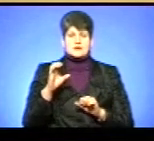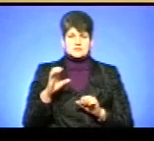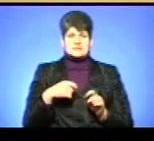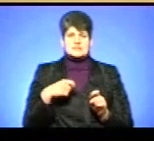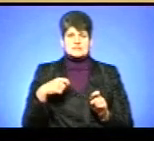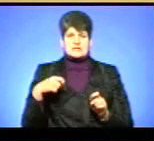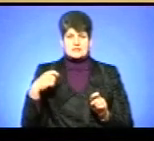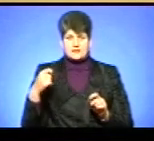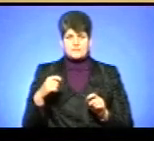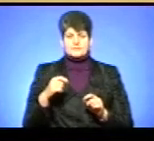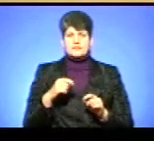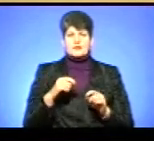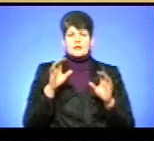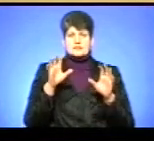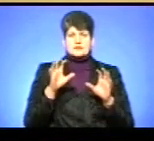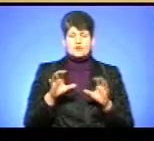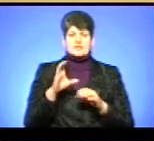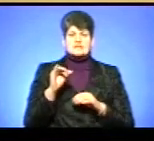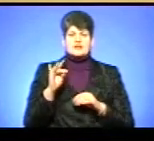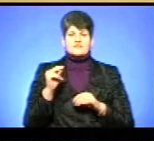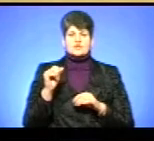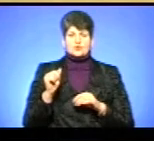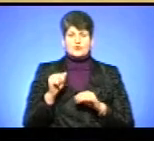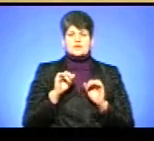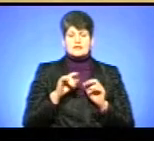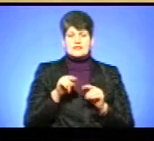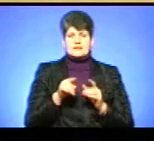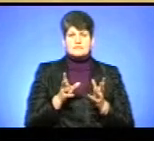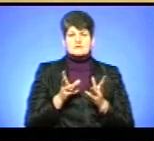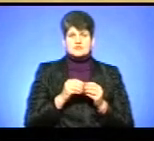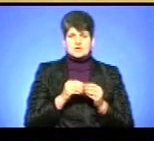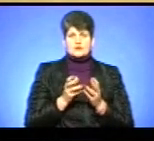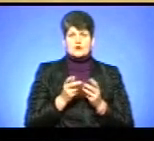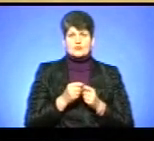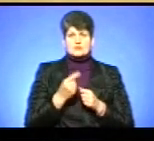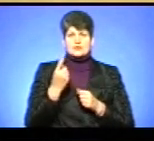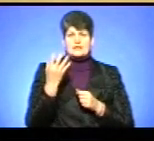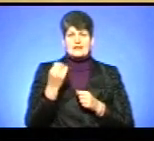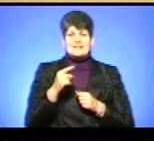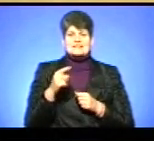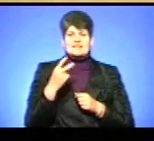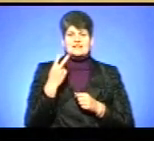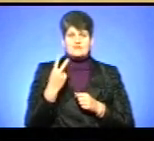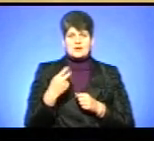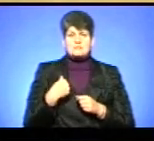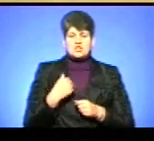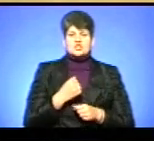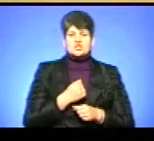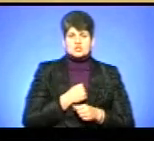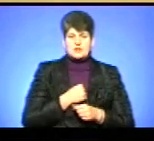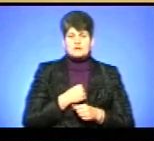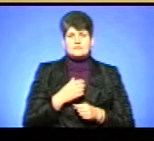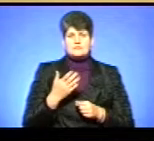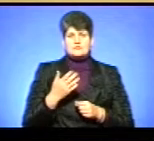як закон Савченко діє. Їм, звичайно, рахується 1 день за 2. Мені жаль, мені